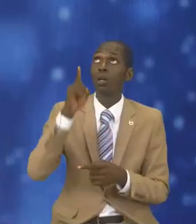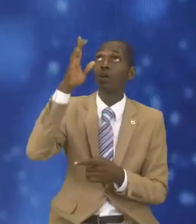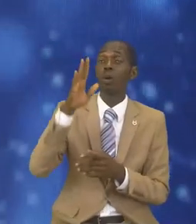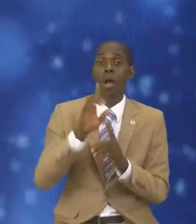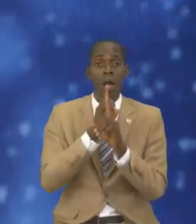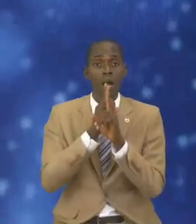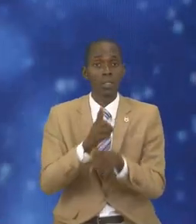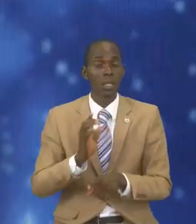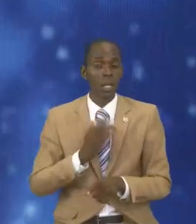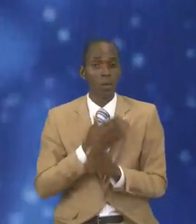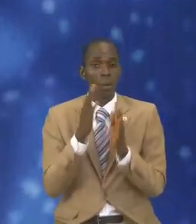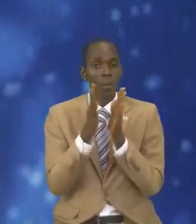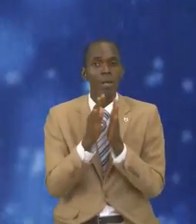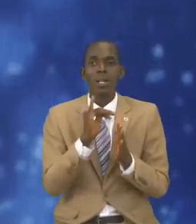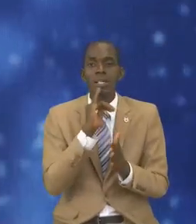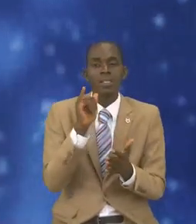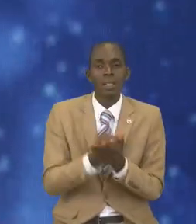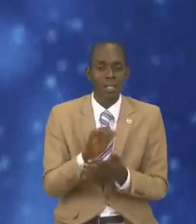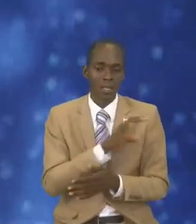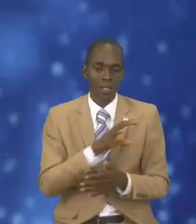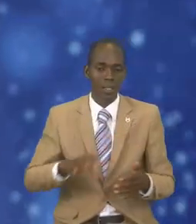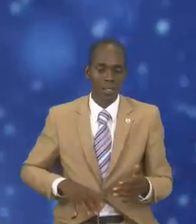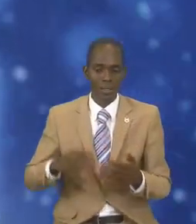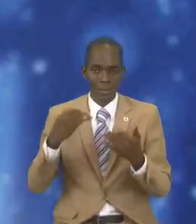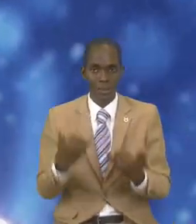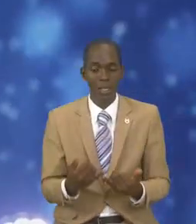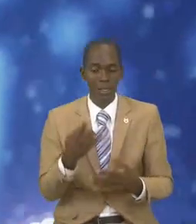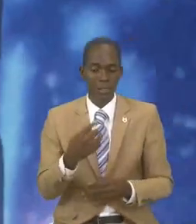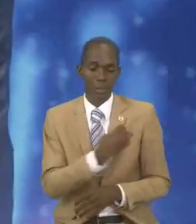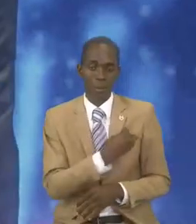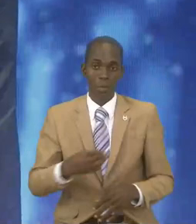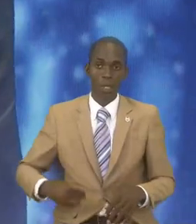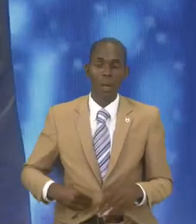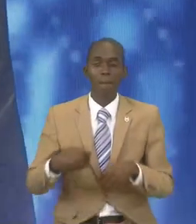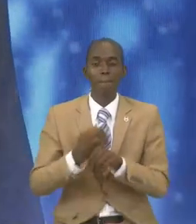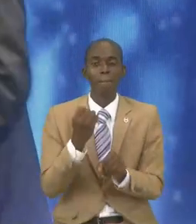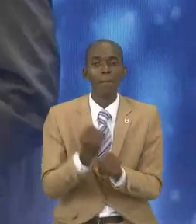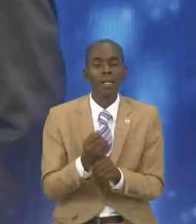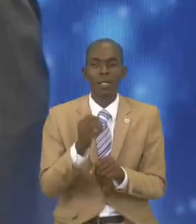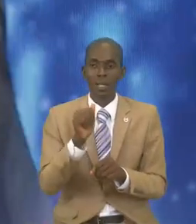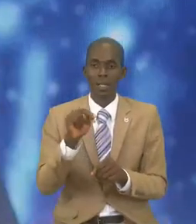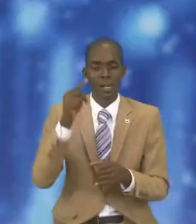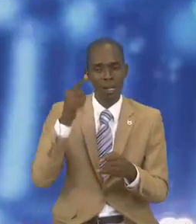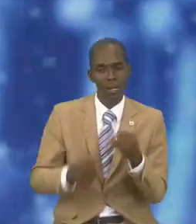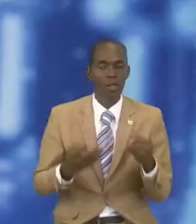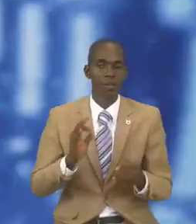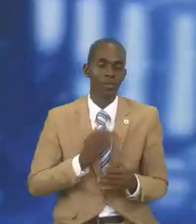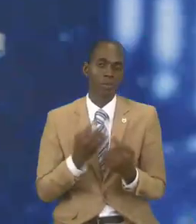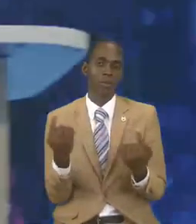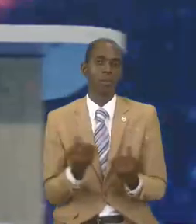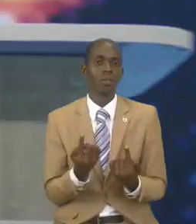Quand Dieu exauce nos prières, c'est Christ alors le merci qui met fin au péché.